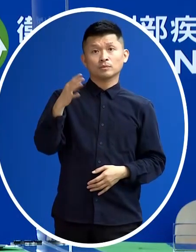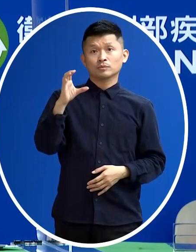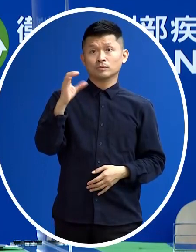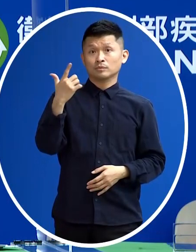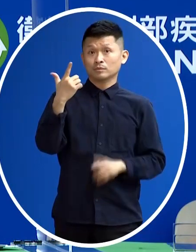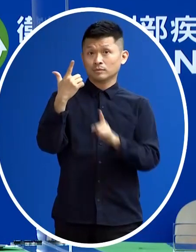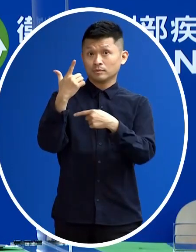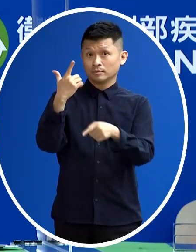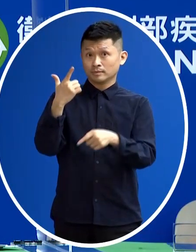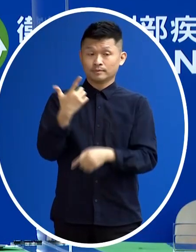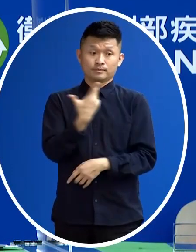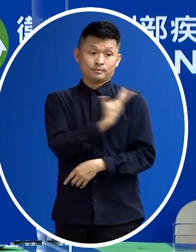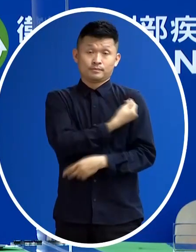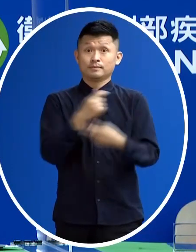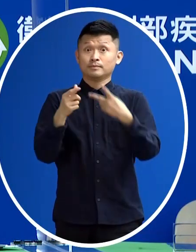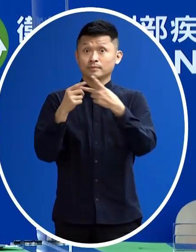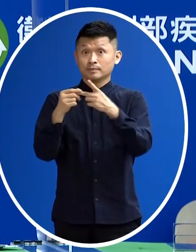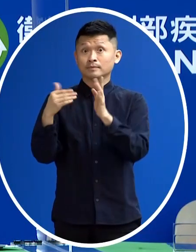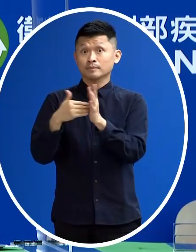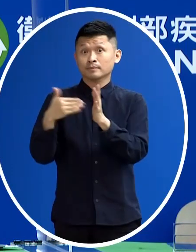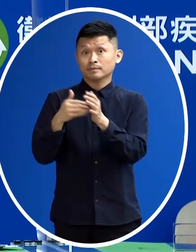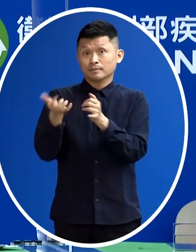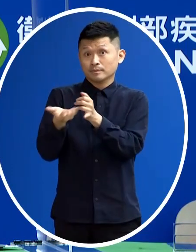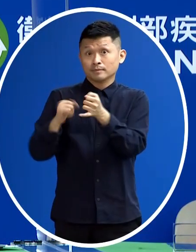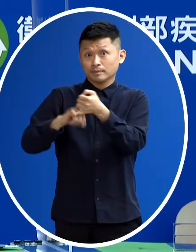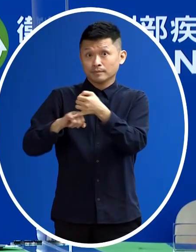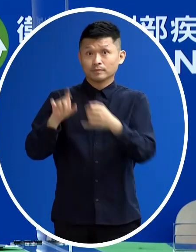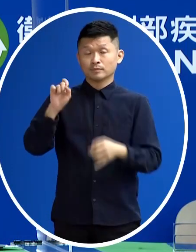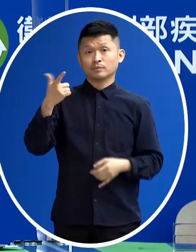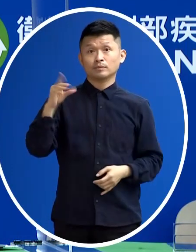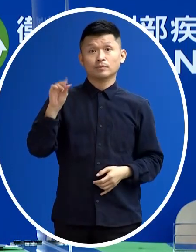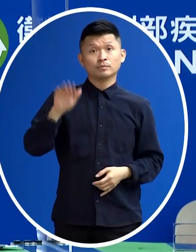45596人，接种第二剂已完成预约人数是